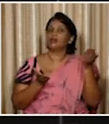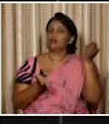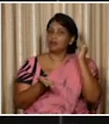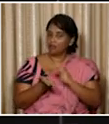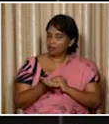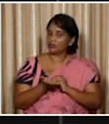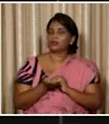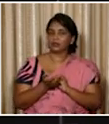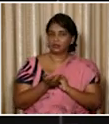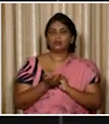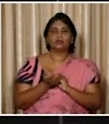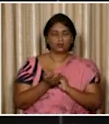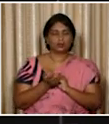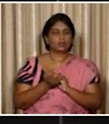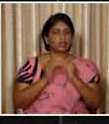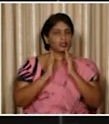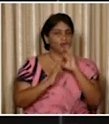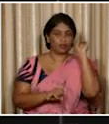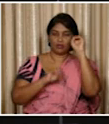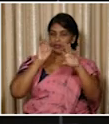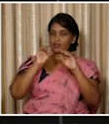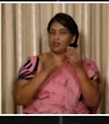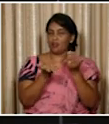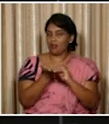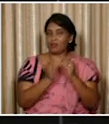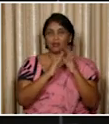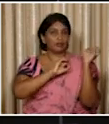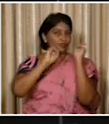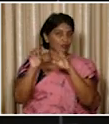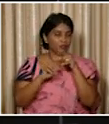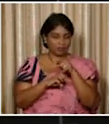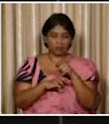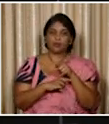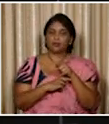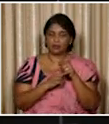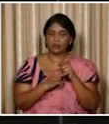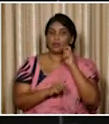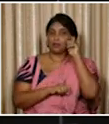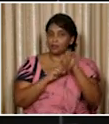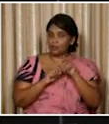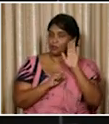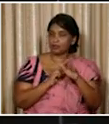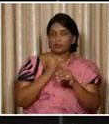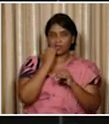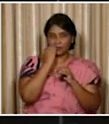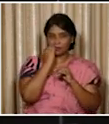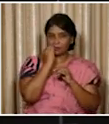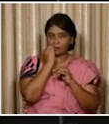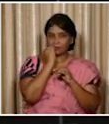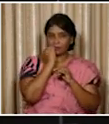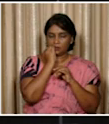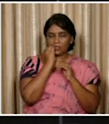தமது வளமையான பூசை வழிபாடுகளுடனும் மரபார்ந்த வணக்க முறைகளுடனும் வெடுக்குநாரிமலை ஆதிலிங்கேஸ்வரரை வழிபட்டு